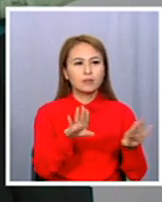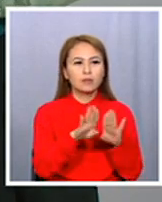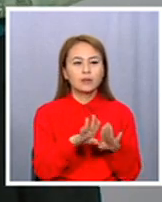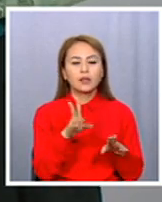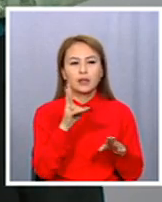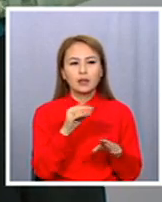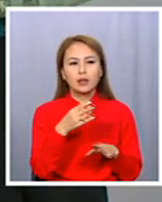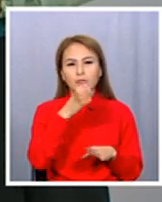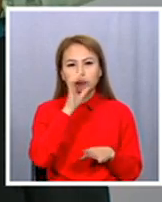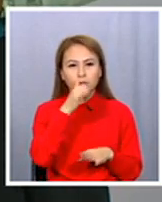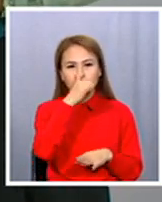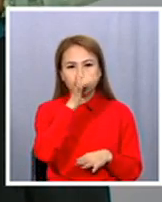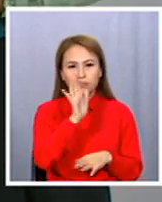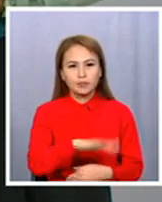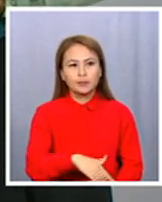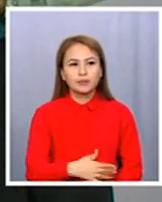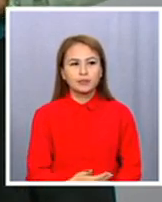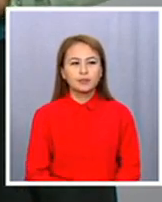непригодна для питья?